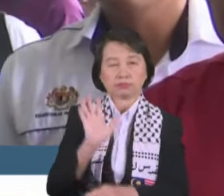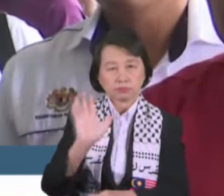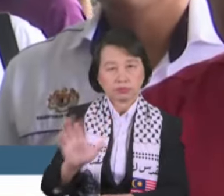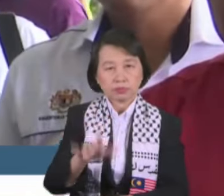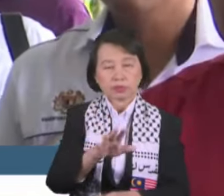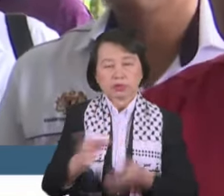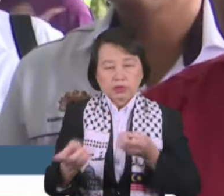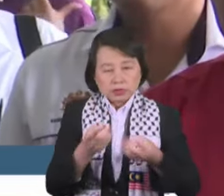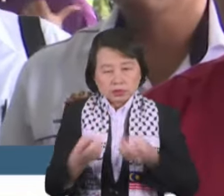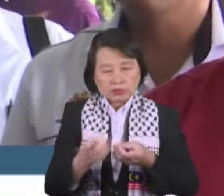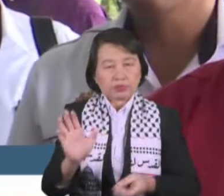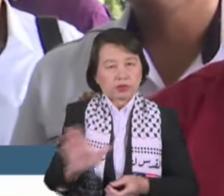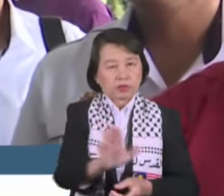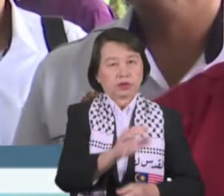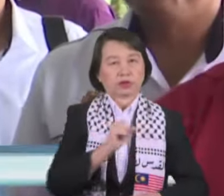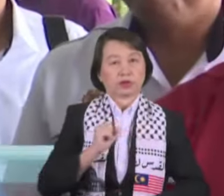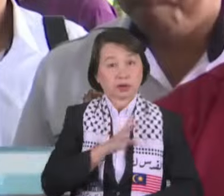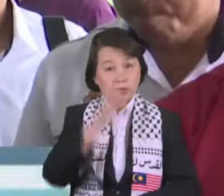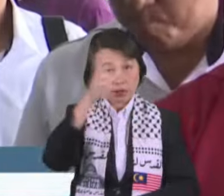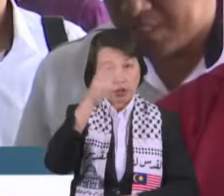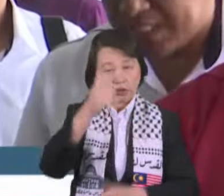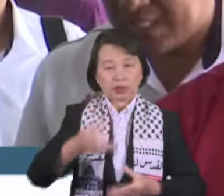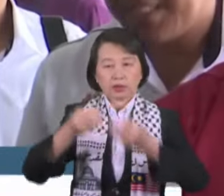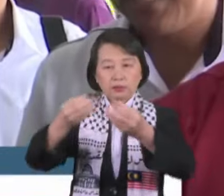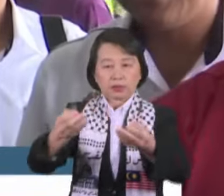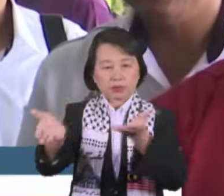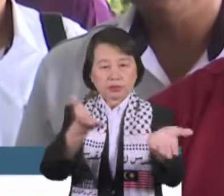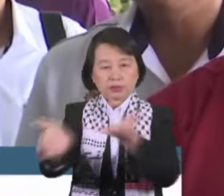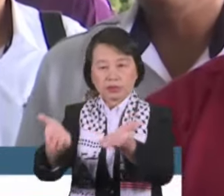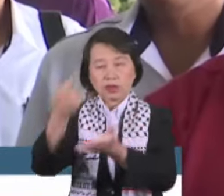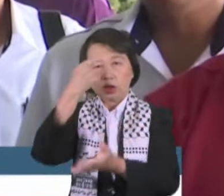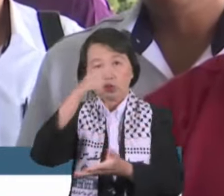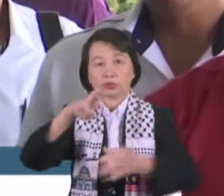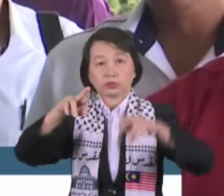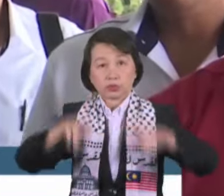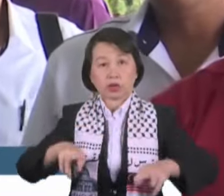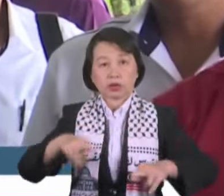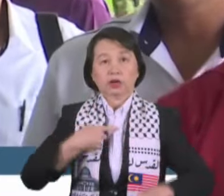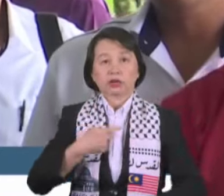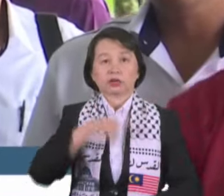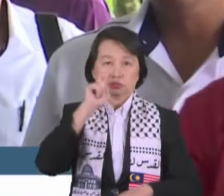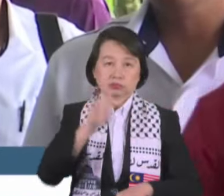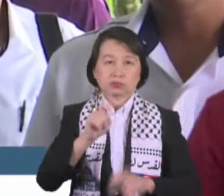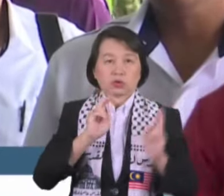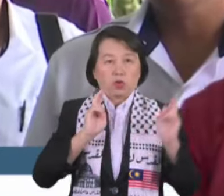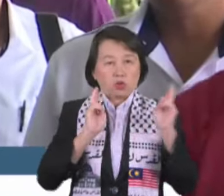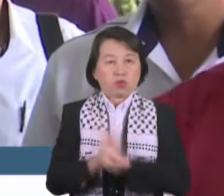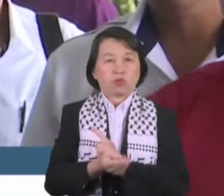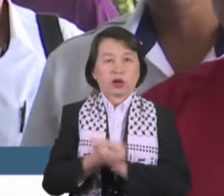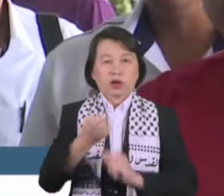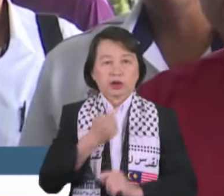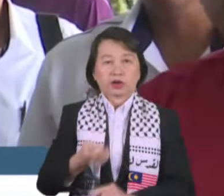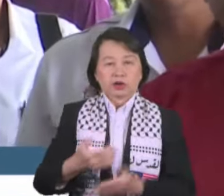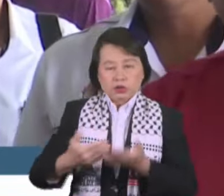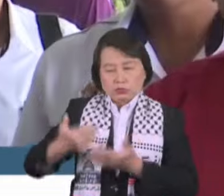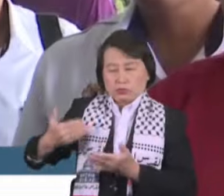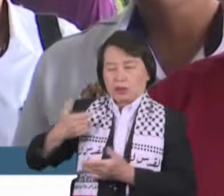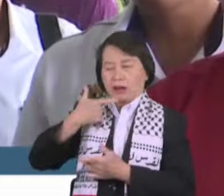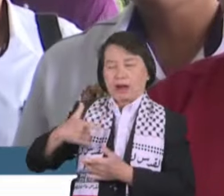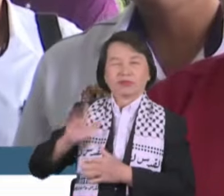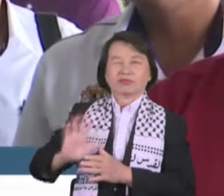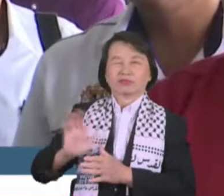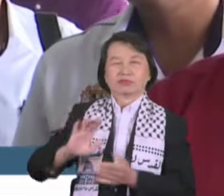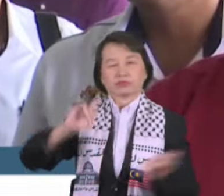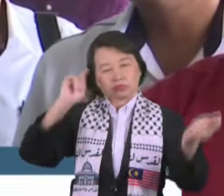segi disiplin dan juga dari segi memberi perkhidmatan kepada rakyat. Kita perlu berubah daripada acuan sebelum ini